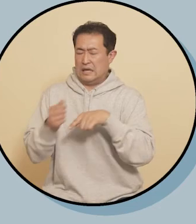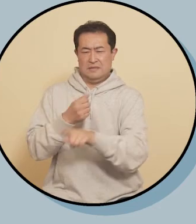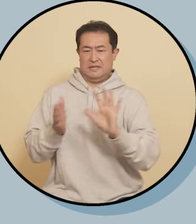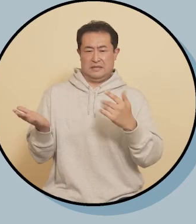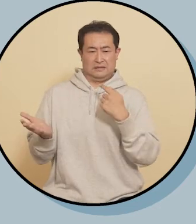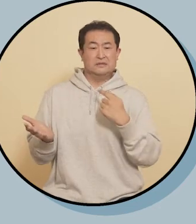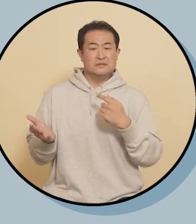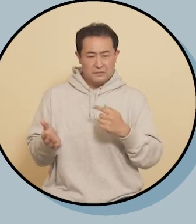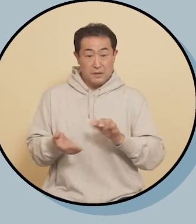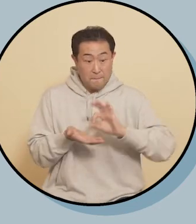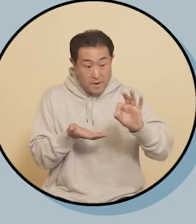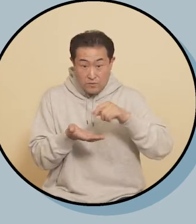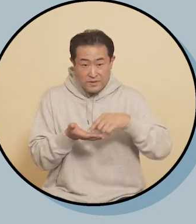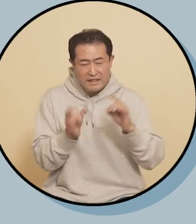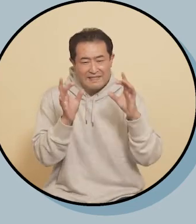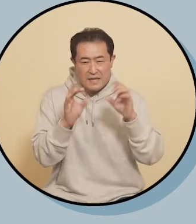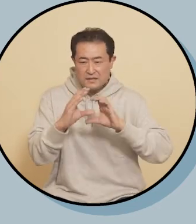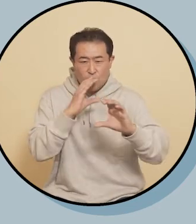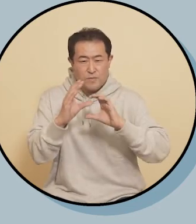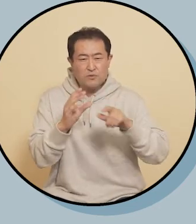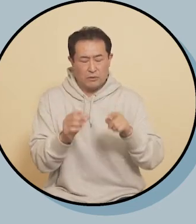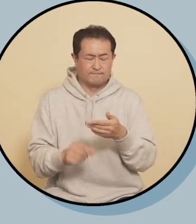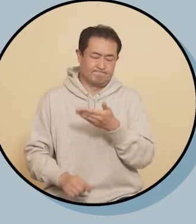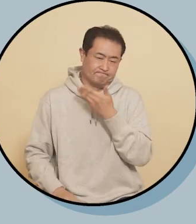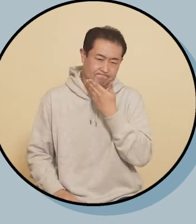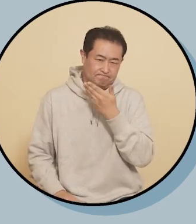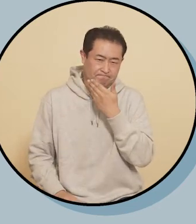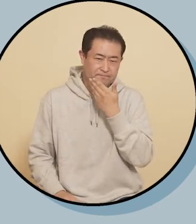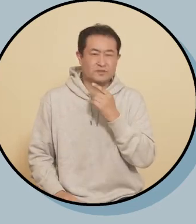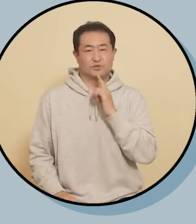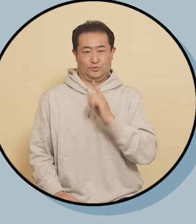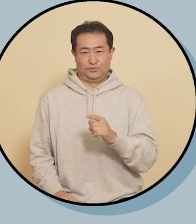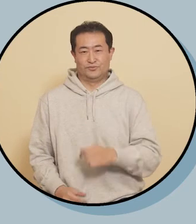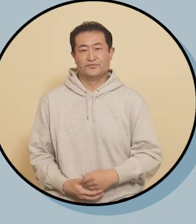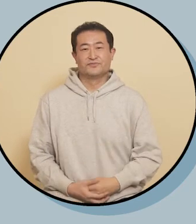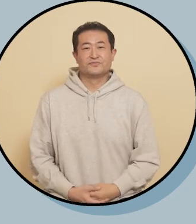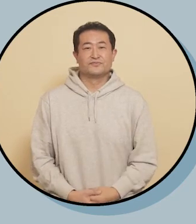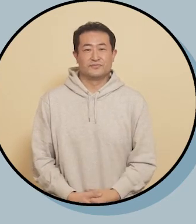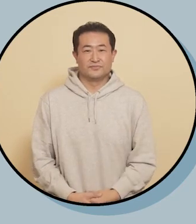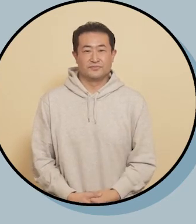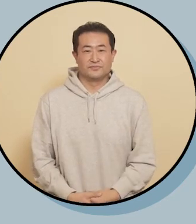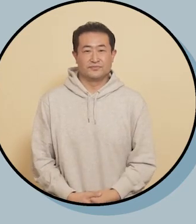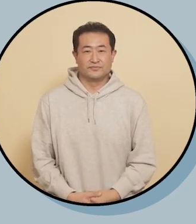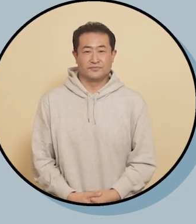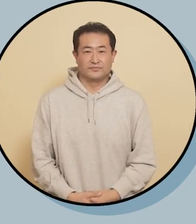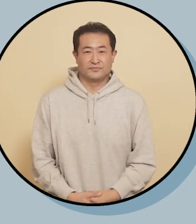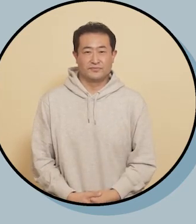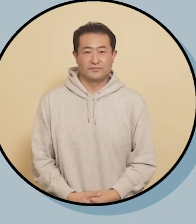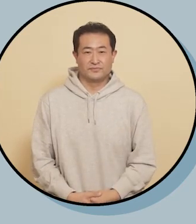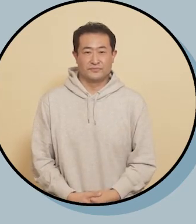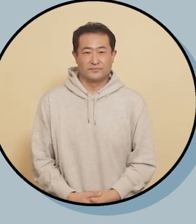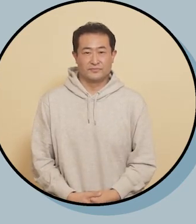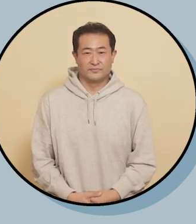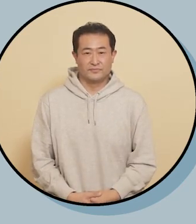気づくに逆に言うとその電話とかてる1区ラジオみたいなものも全く活用できないですのでそのメールみたい